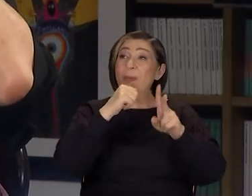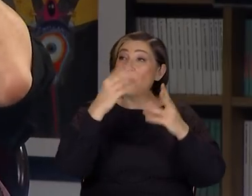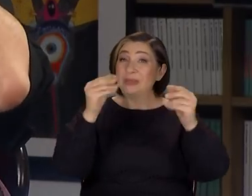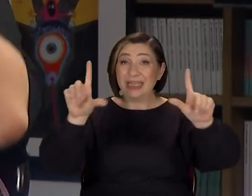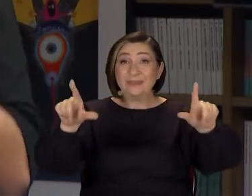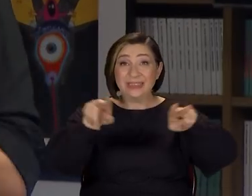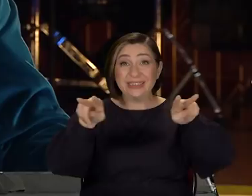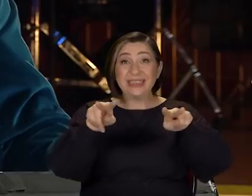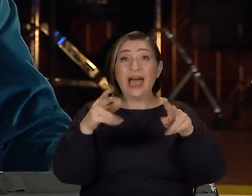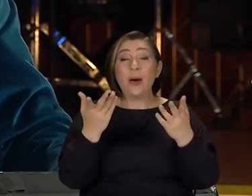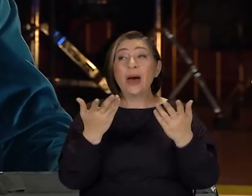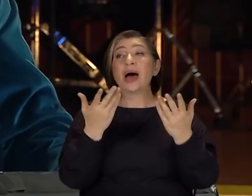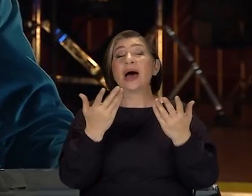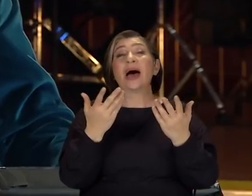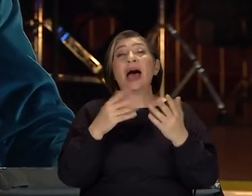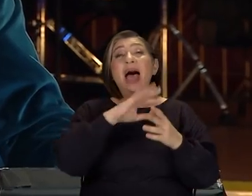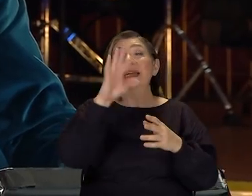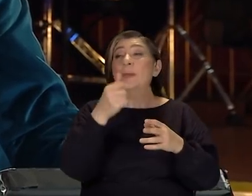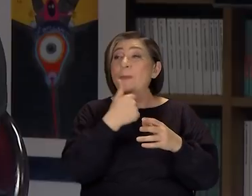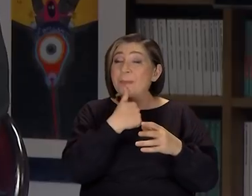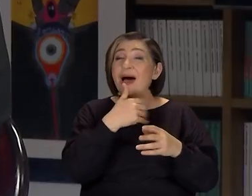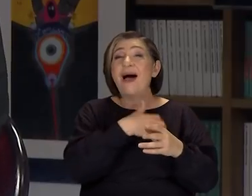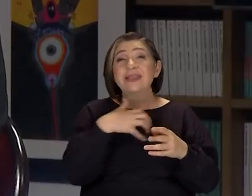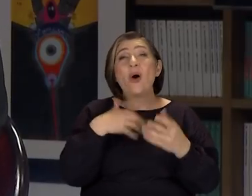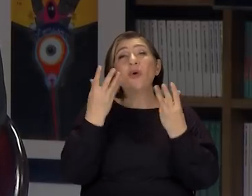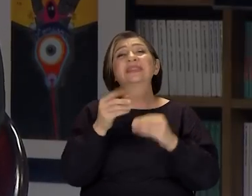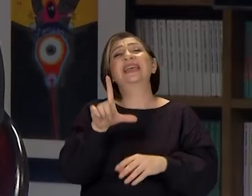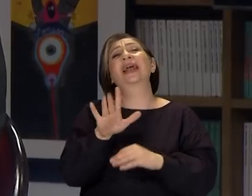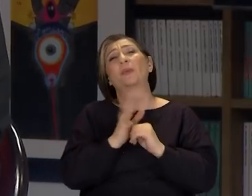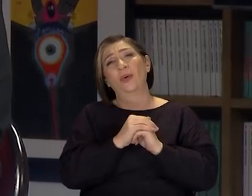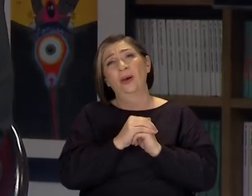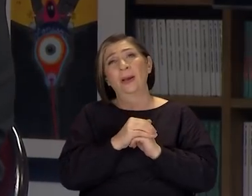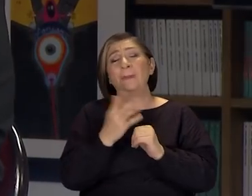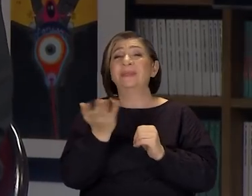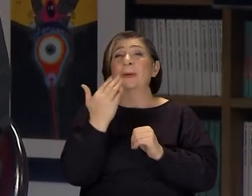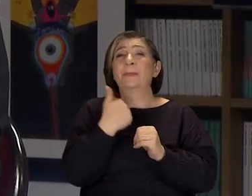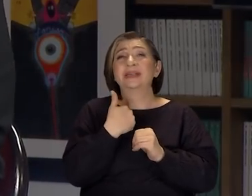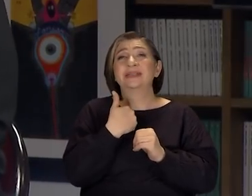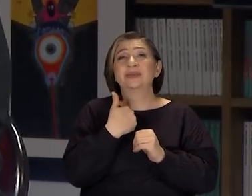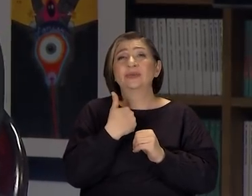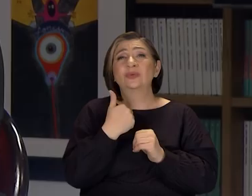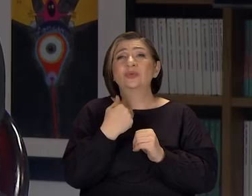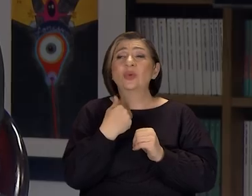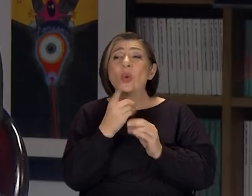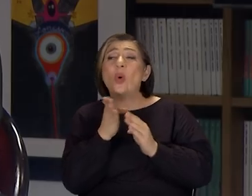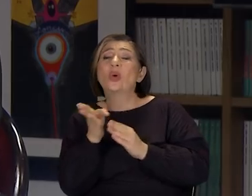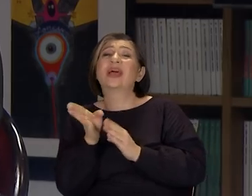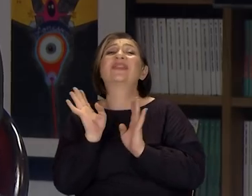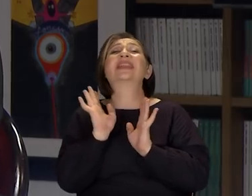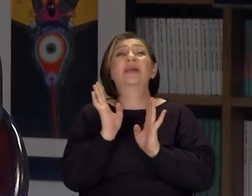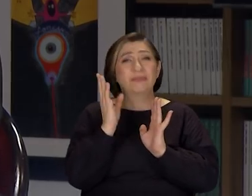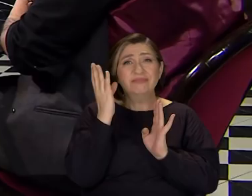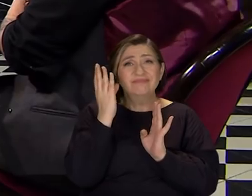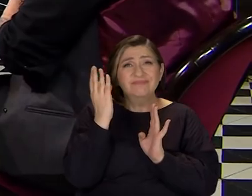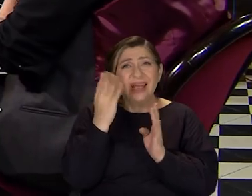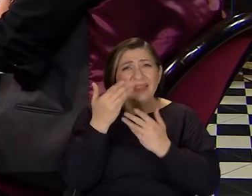Fakat işte mesela herkesin baba ya da anne olması gerekmiyor. Ben mesela çünkü çok o tarafta değilim. Anlatabiliyor